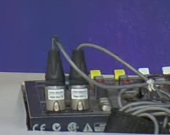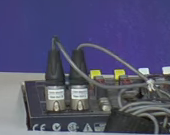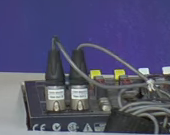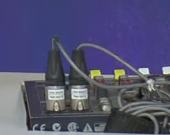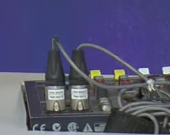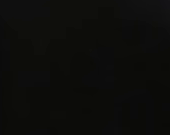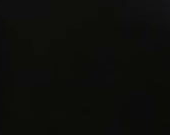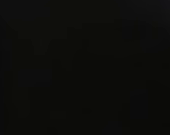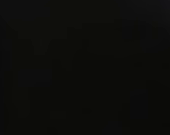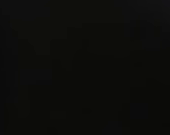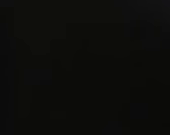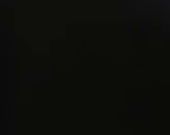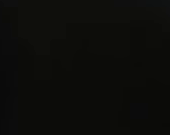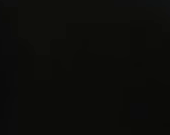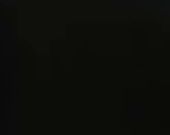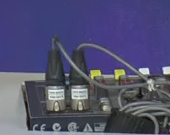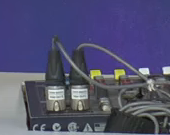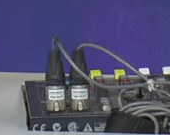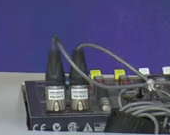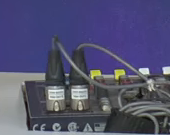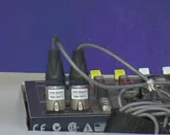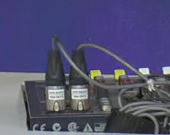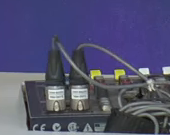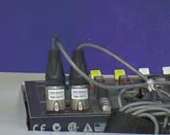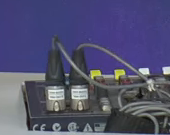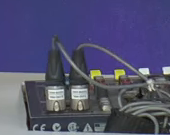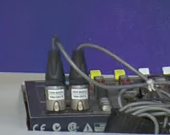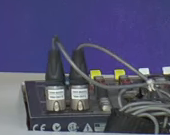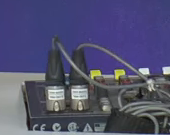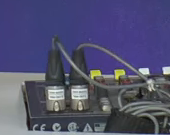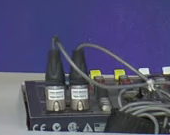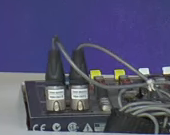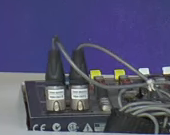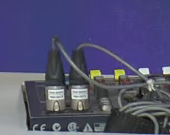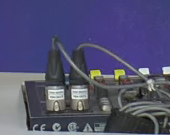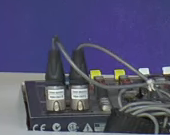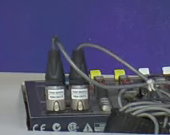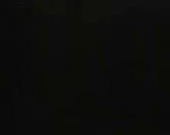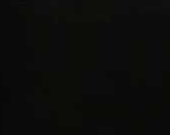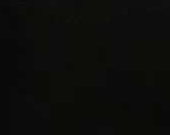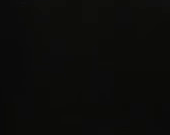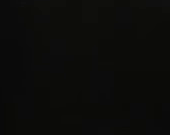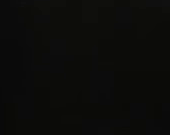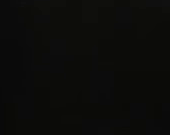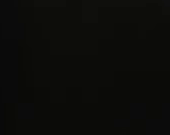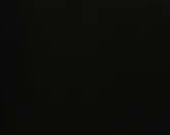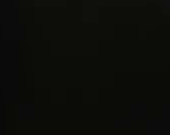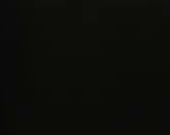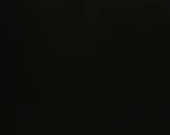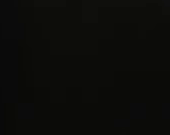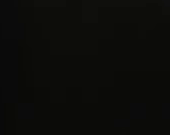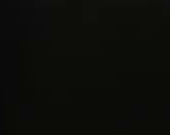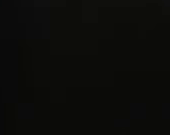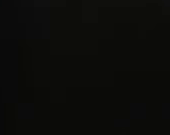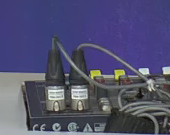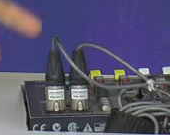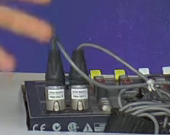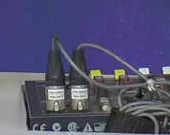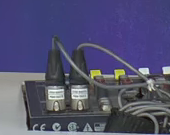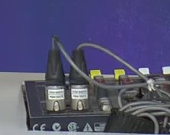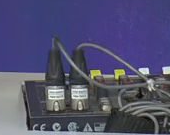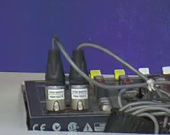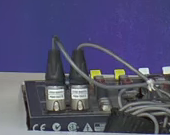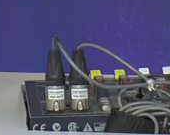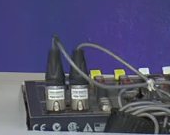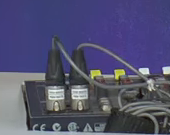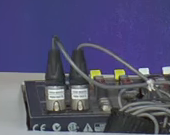kami mag-iingay ay sigurado. Kanina nangako na siya pupunta dito bukas. Kung sakali man po dumating yun, ma'am,